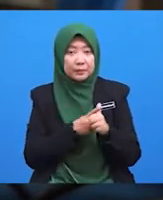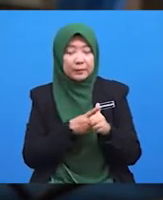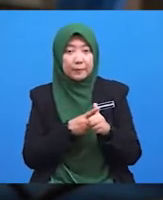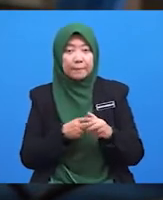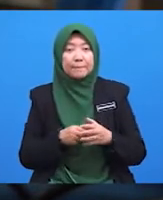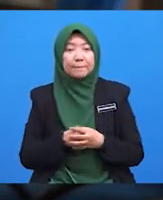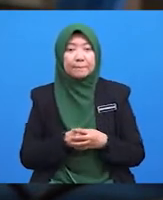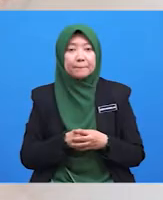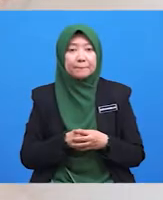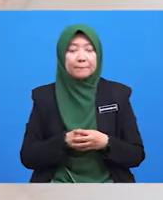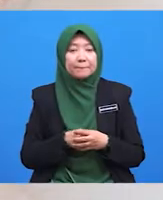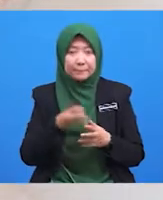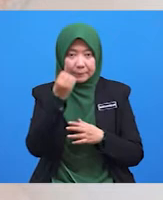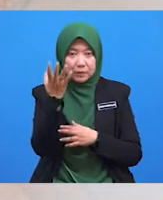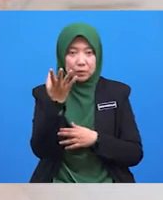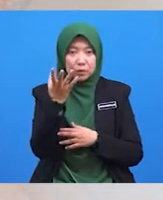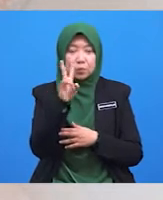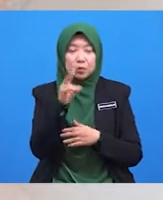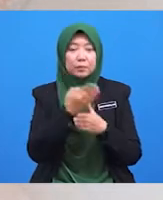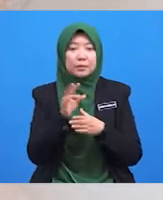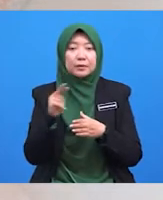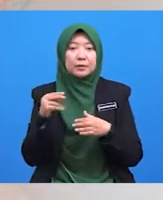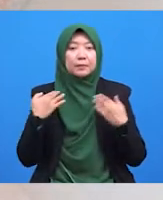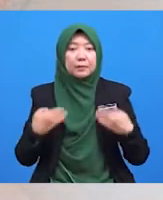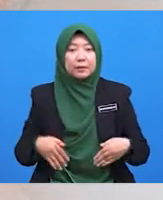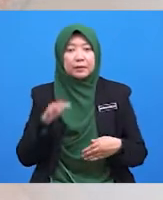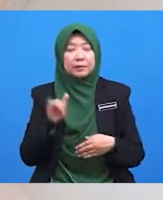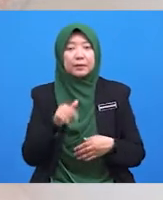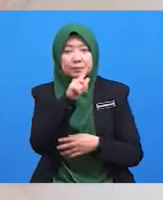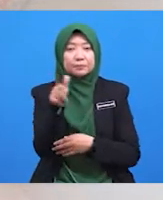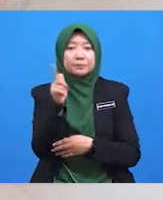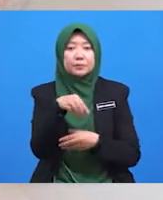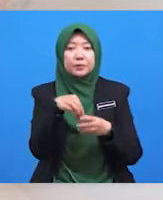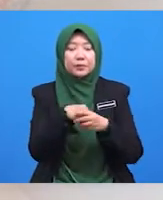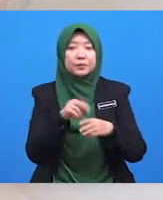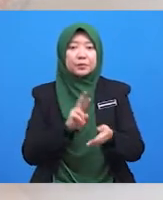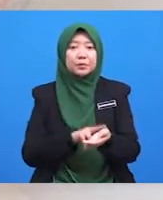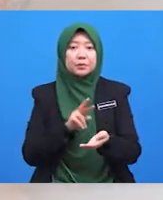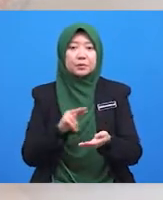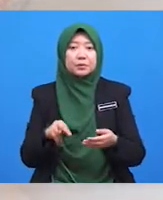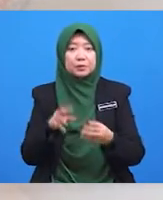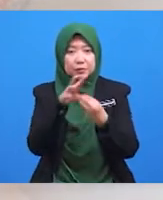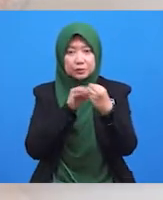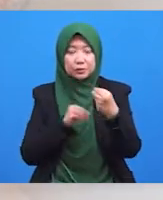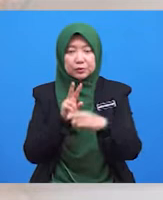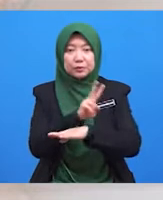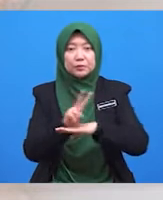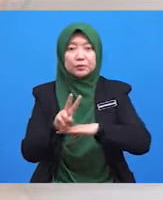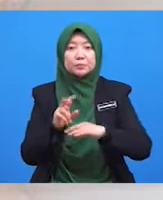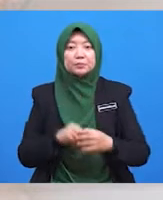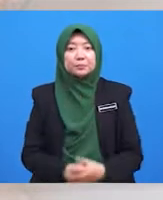pertama, nyatakan dua bahagian badan yang dilarang dalam rawatan sedut vakum.